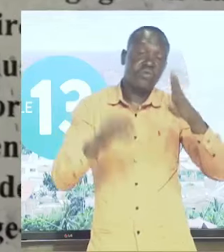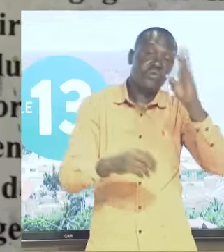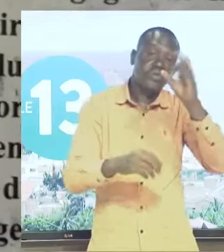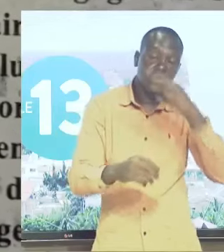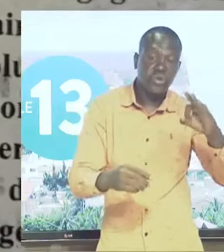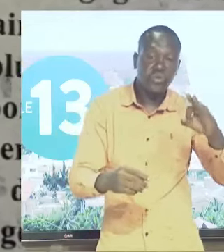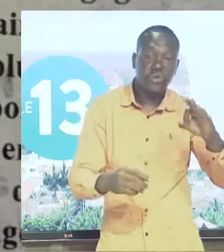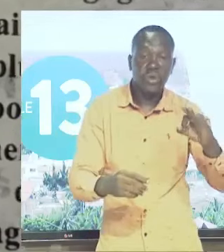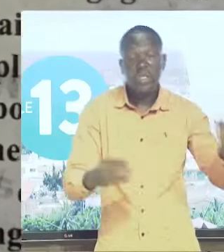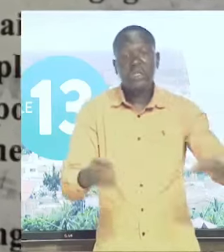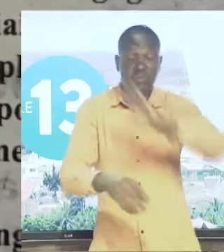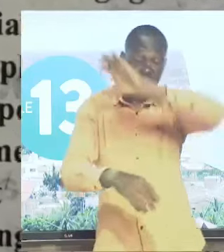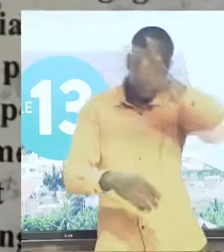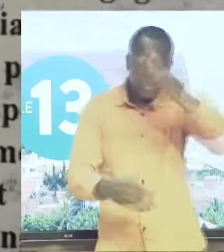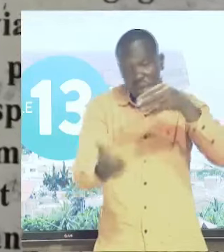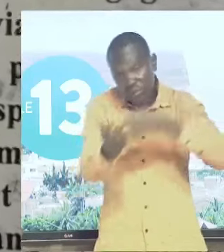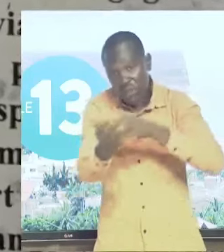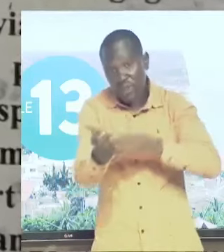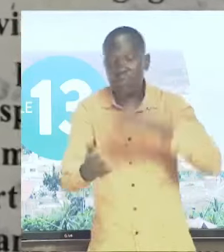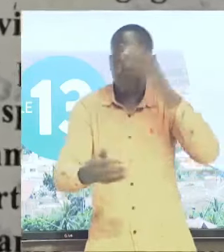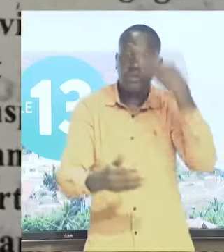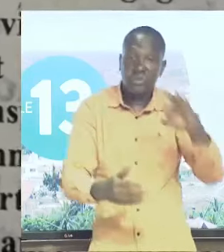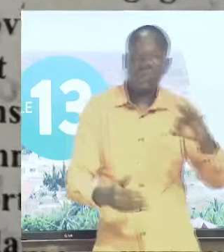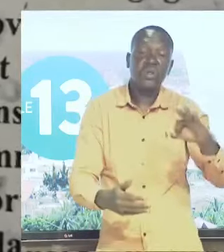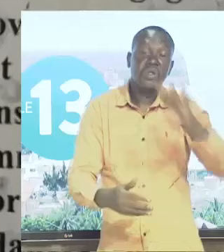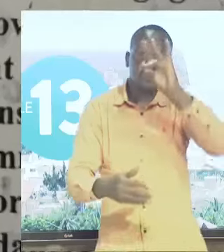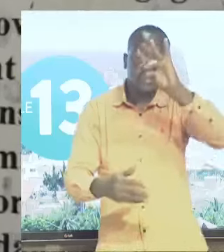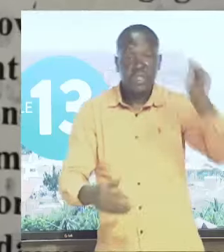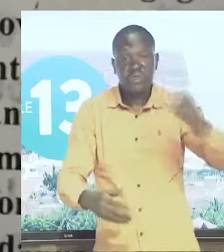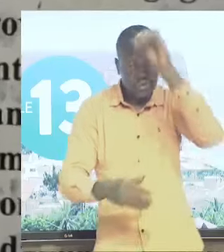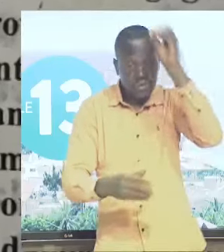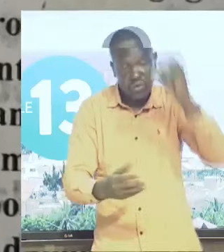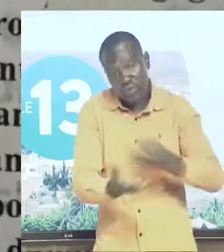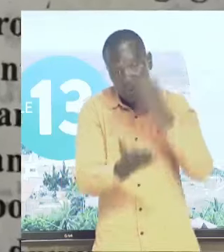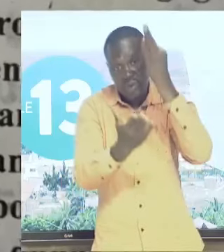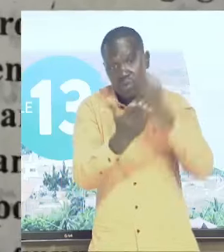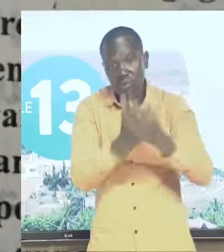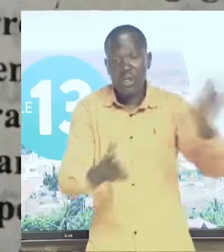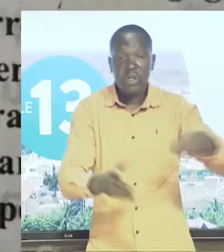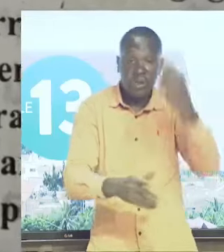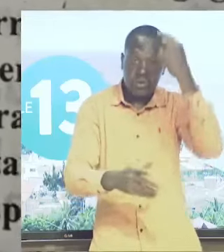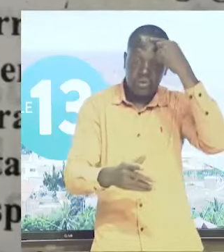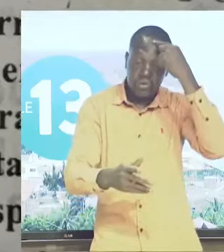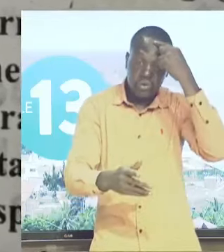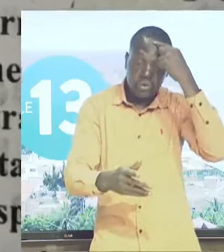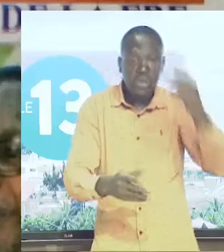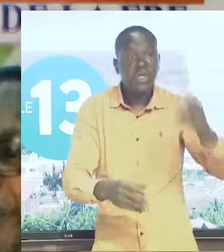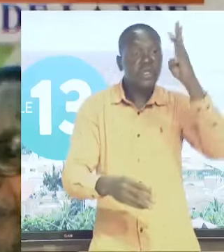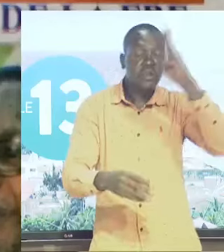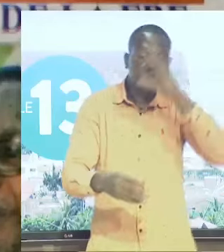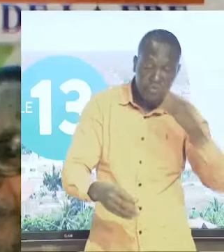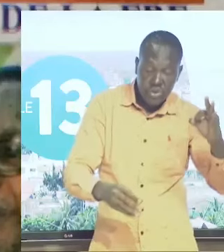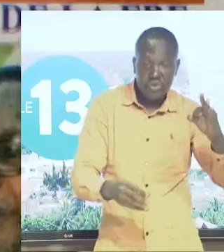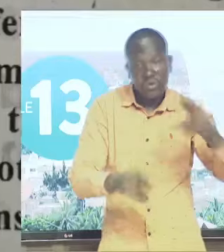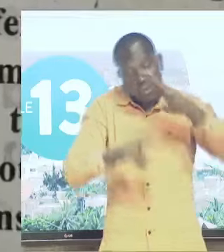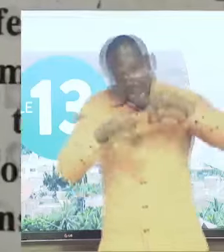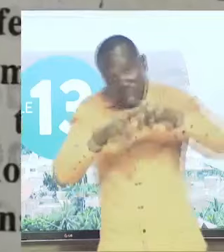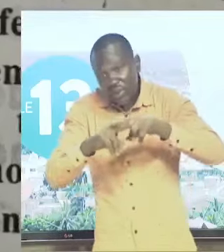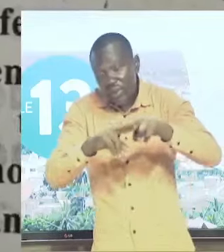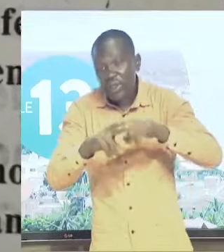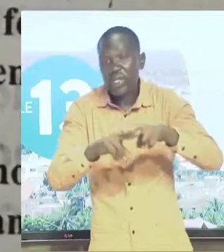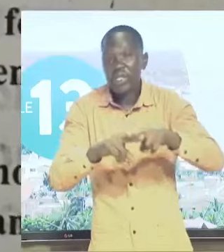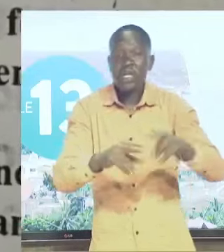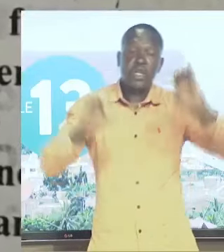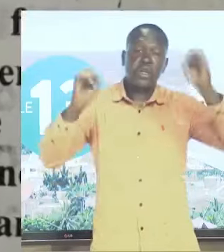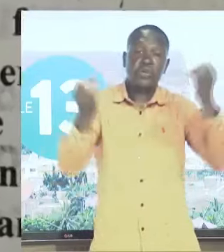capital de 10 milliards de francs CFA, dont 75% seront financés par l'État, Faso Rail est, selon le journal Le Quotidien, un